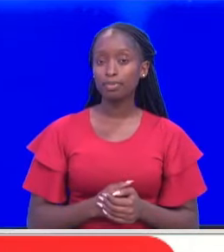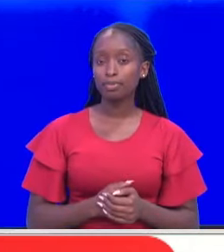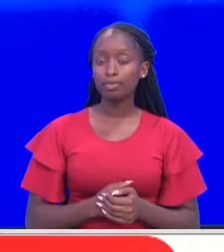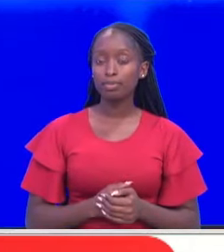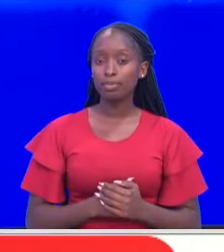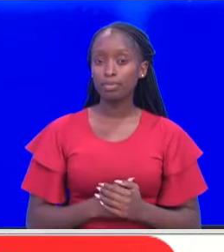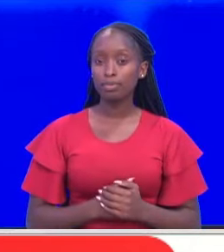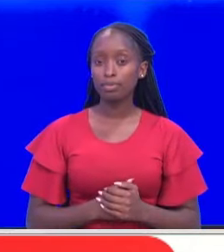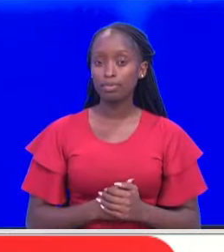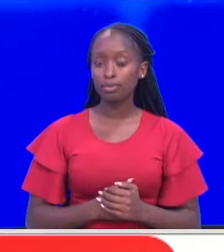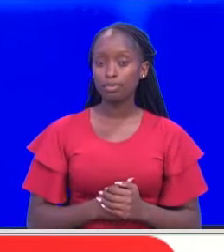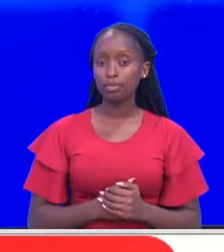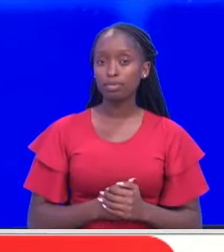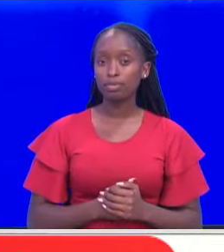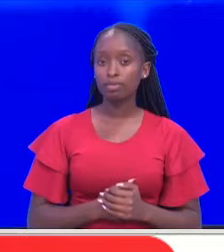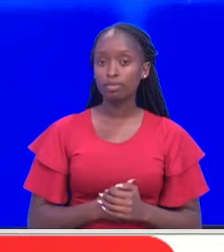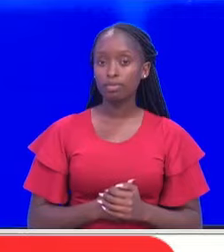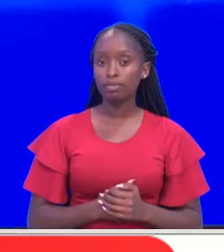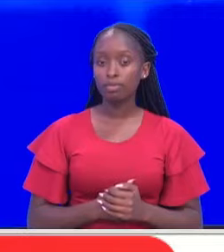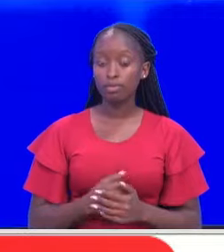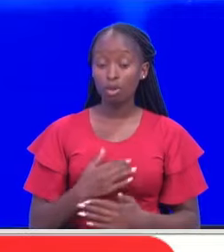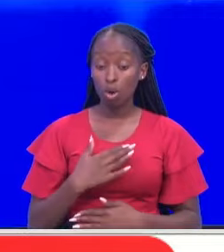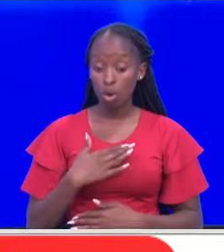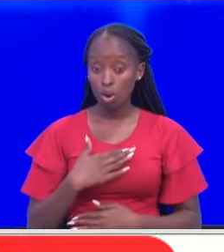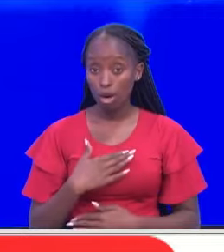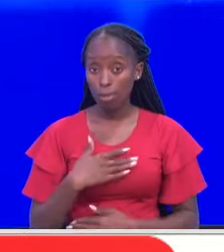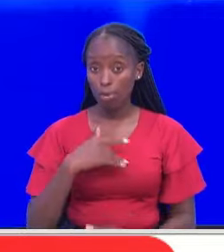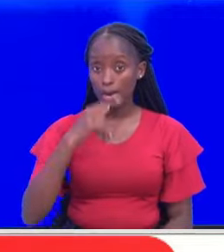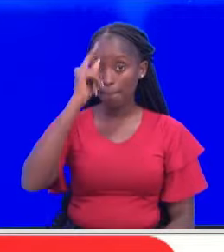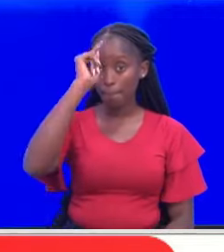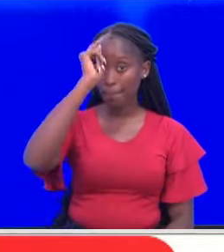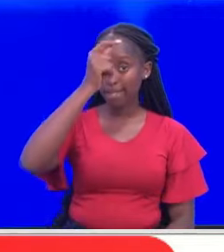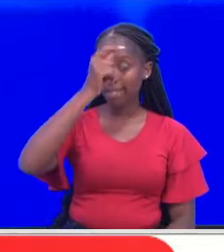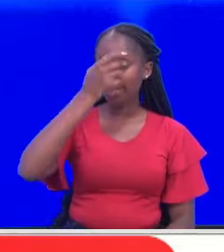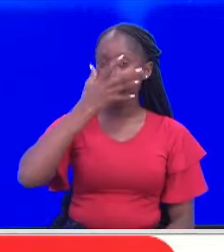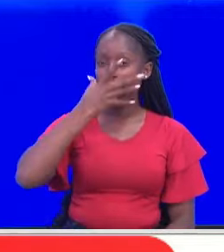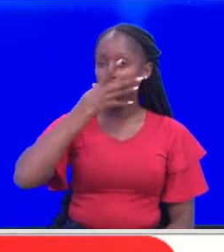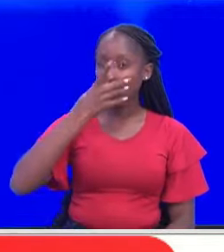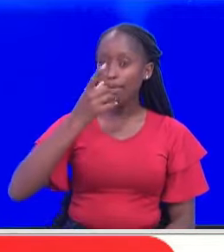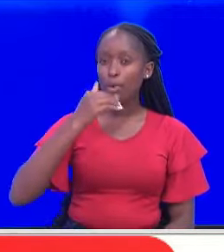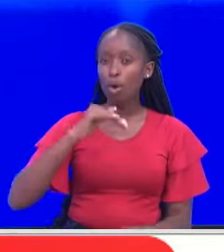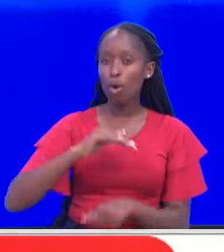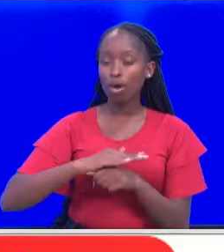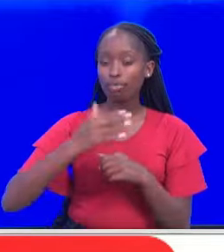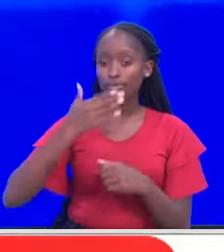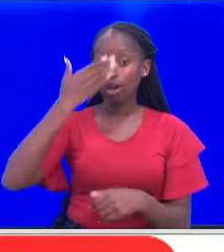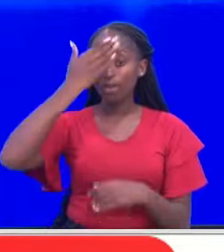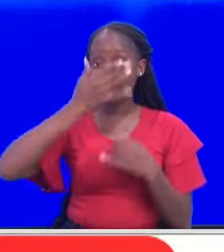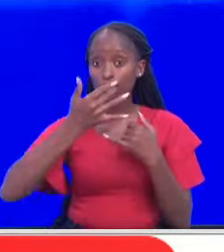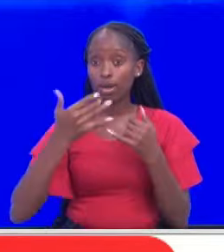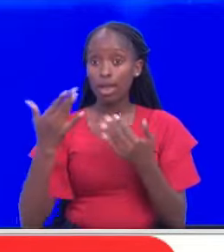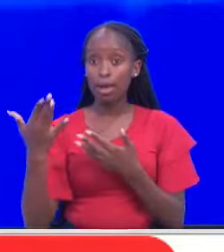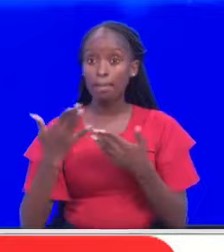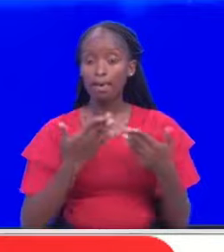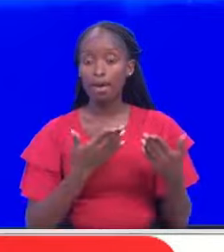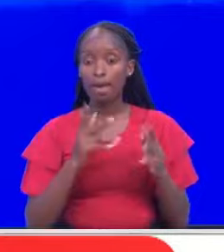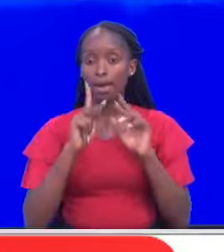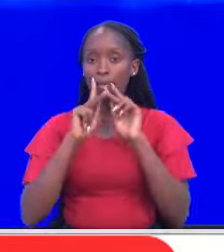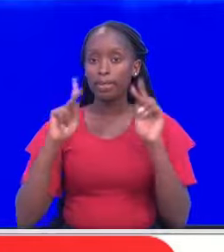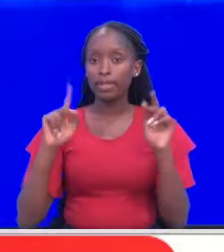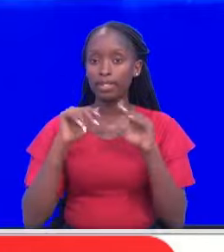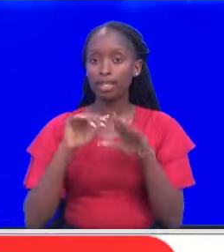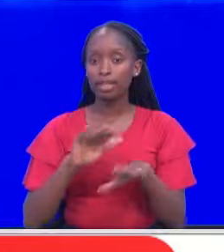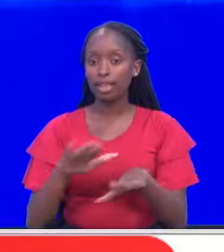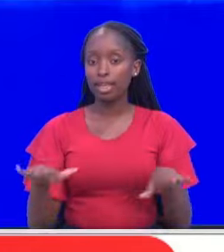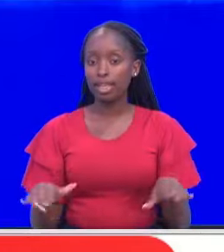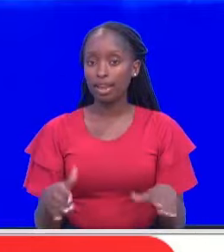In fact, Mheshimiwa Rais is on the front line kuleta amani katika eneo